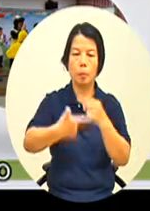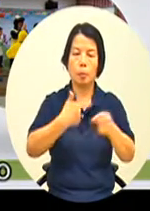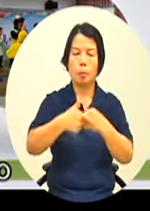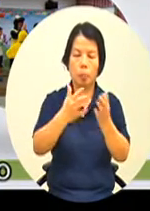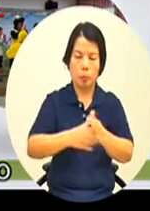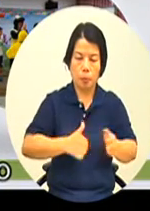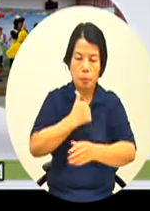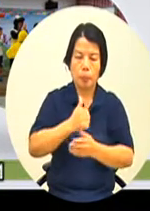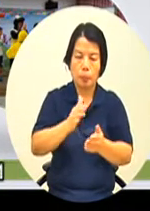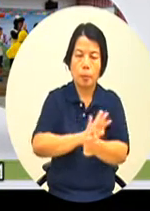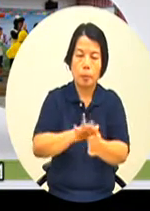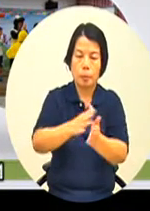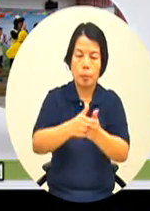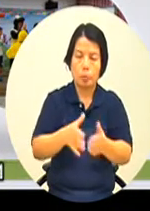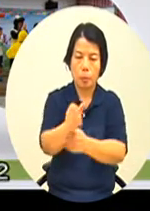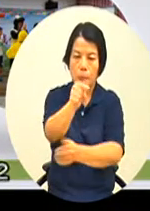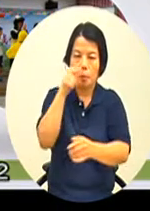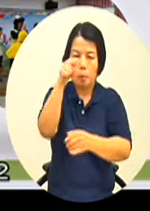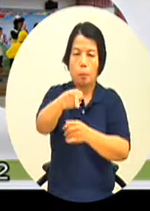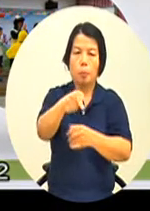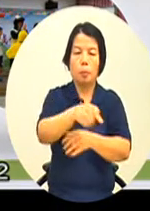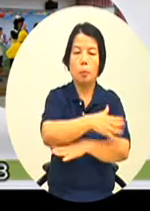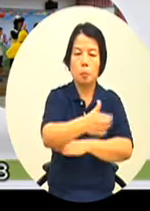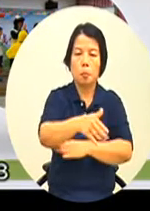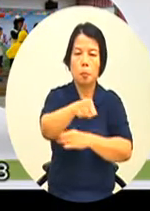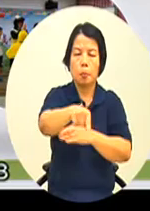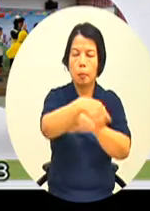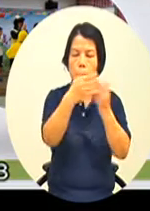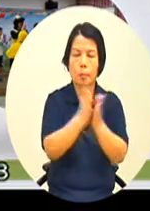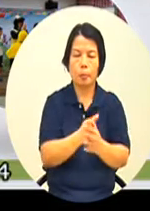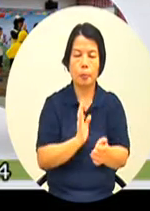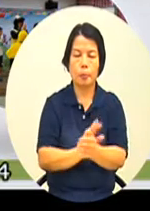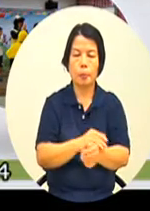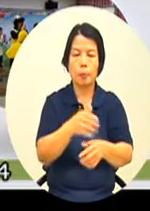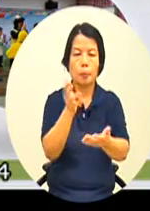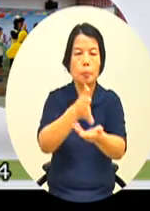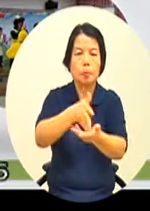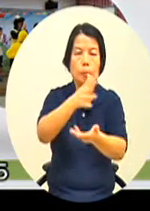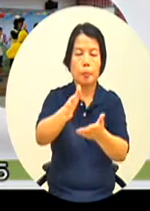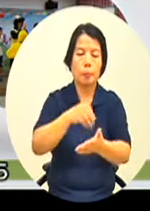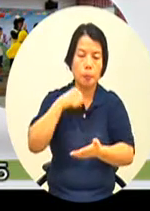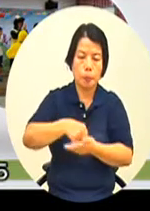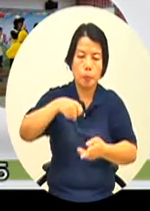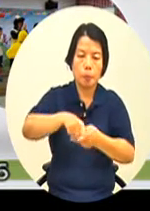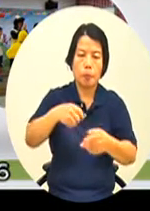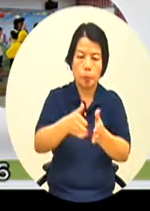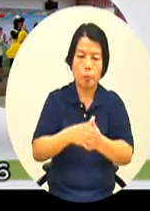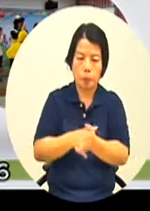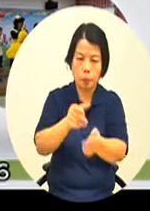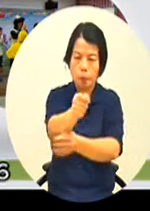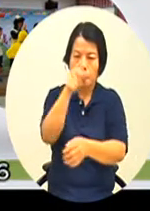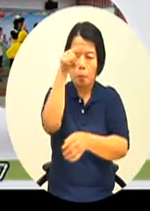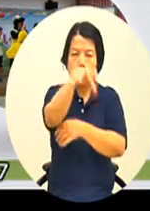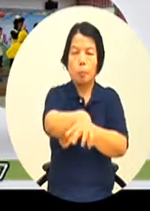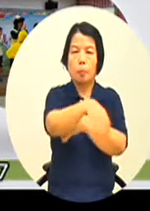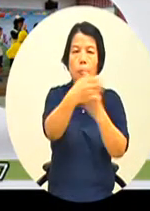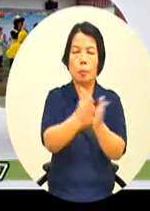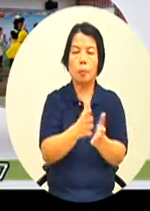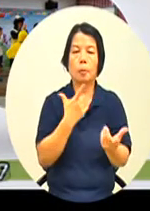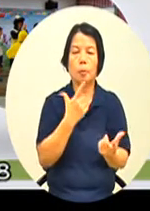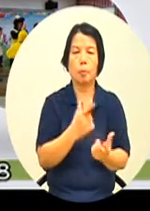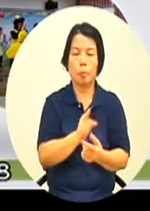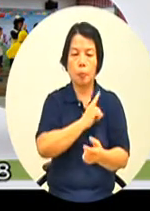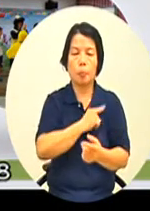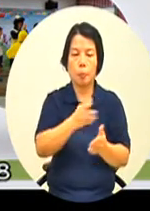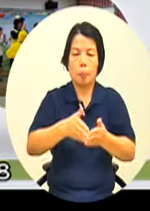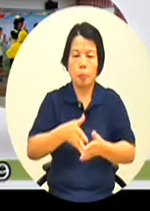们有送爱到偏乡的巡回系列的先导活动，我们协同我们的志工赴偏乡地区，透过我们自编自制